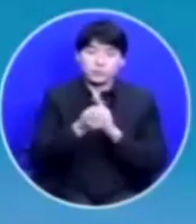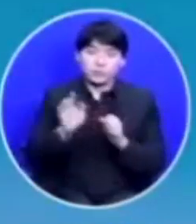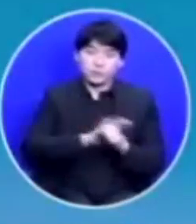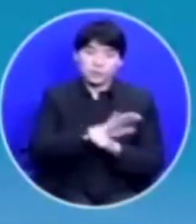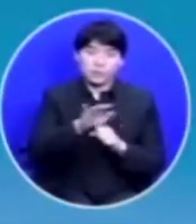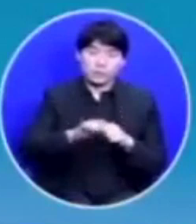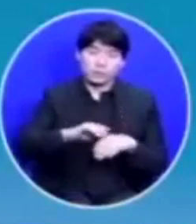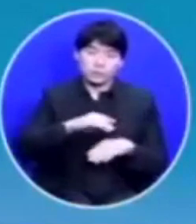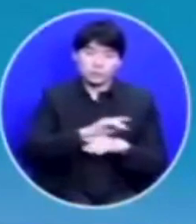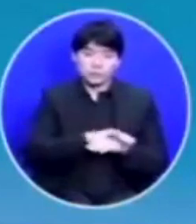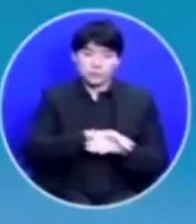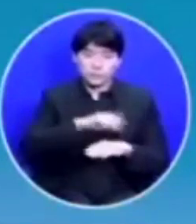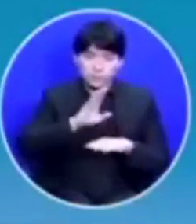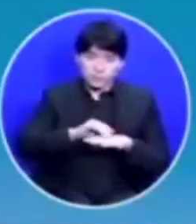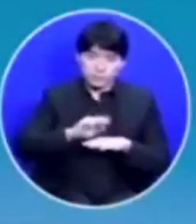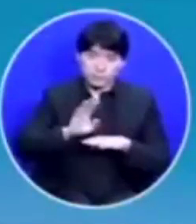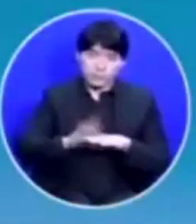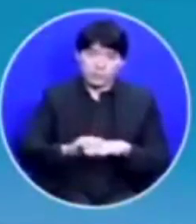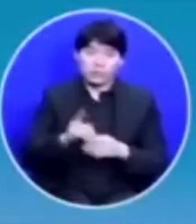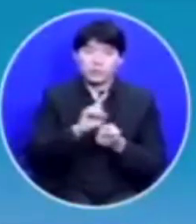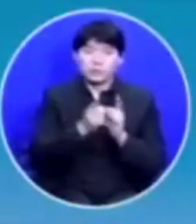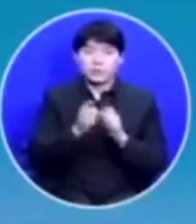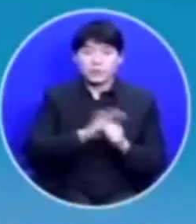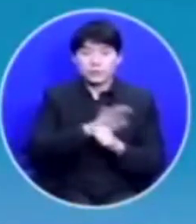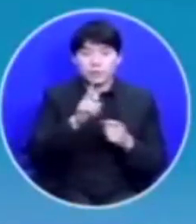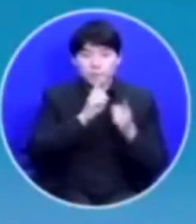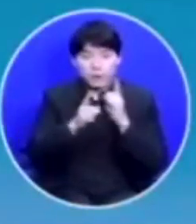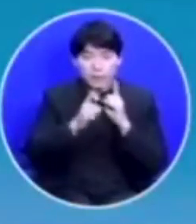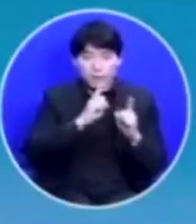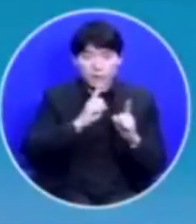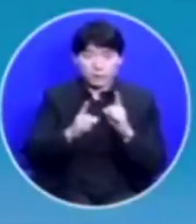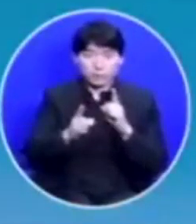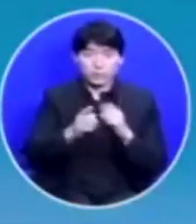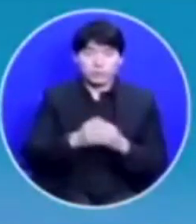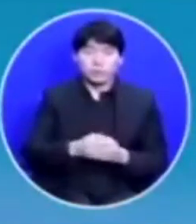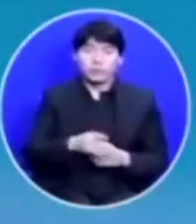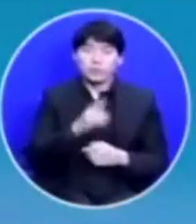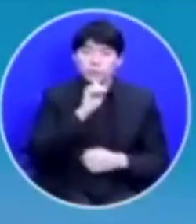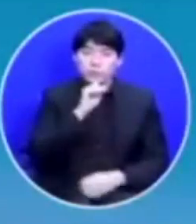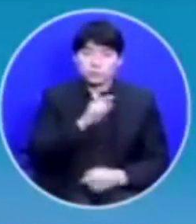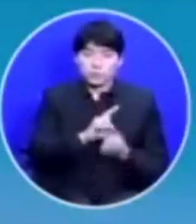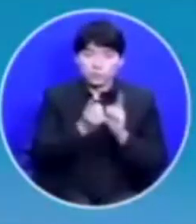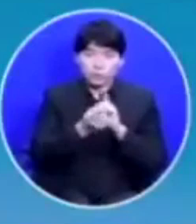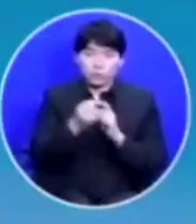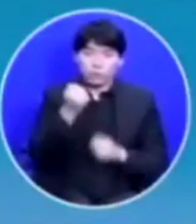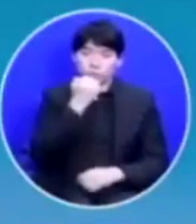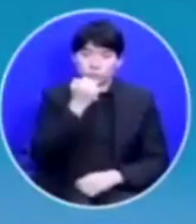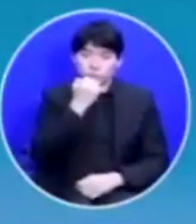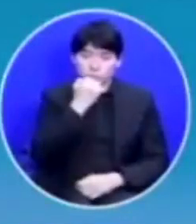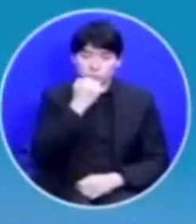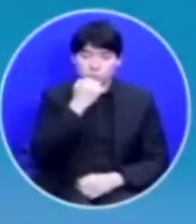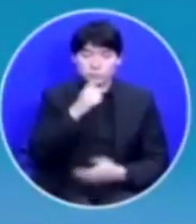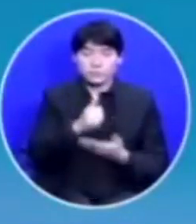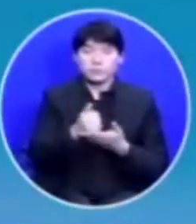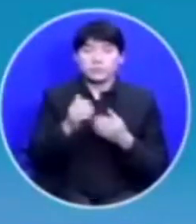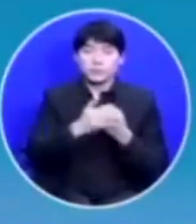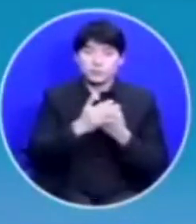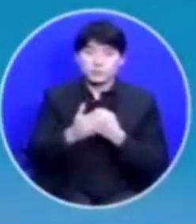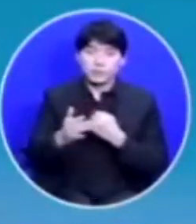스킨십 하고 서로 사랑한다고 말하고 서로 없고 그랬던 분들이니까